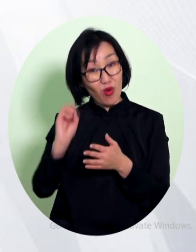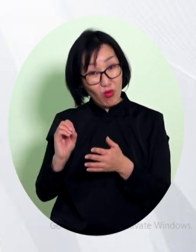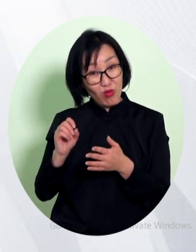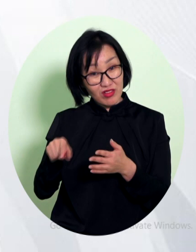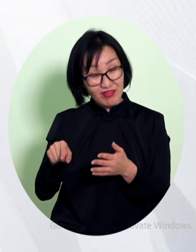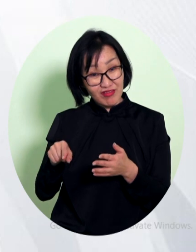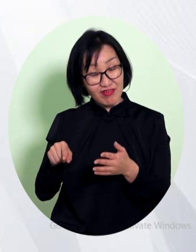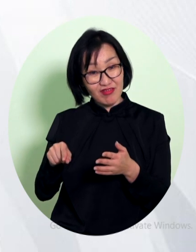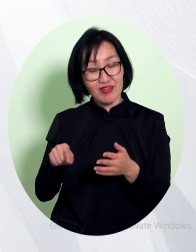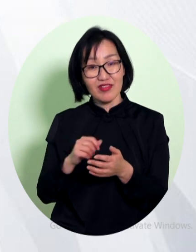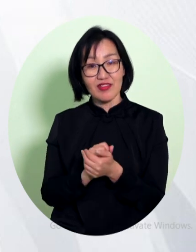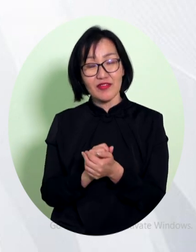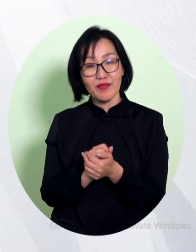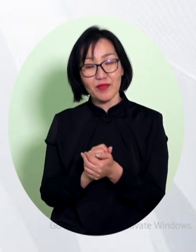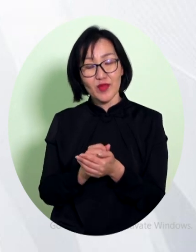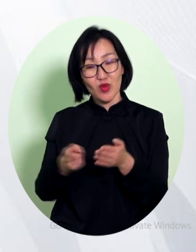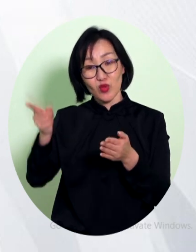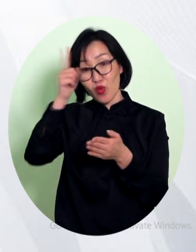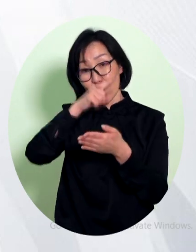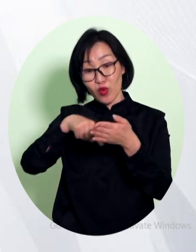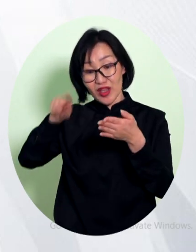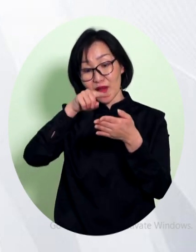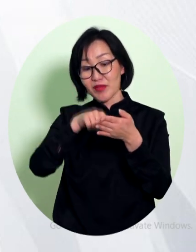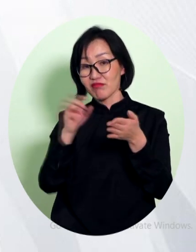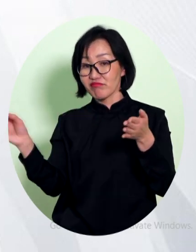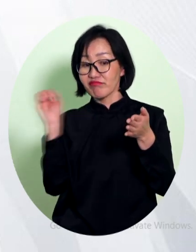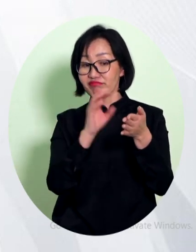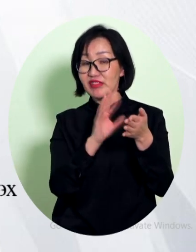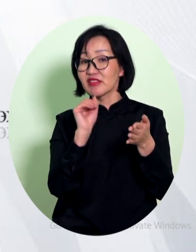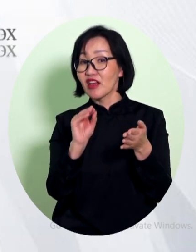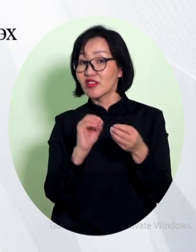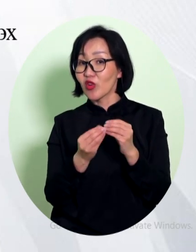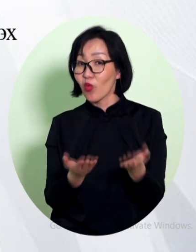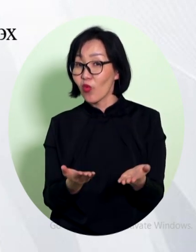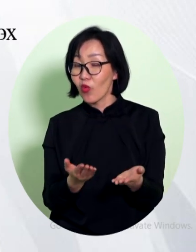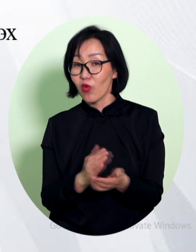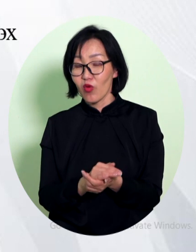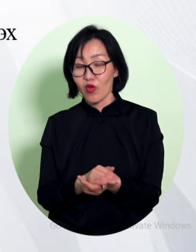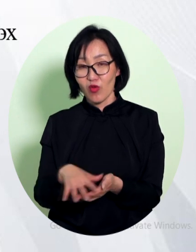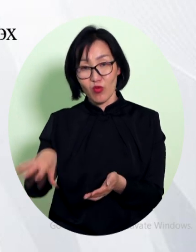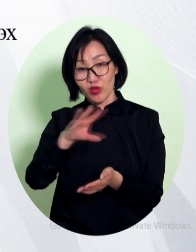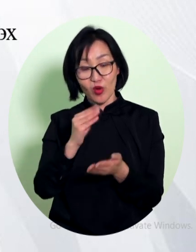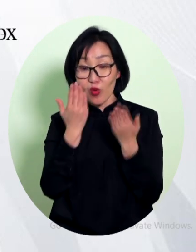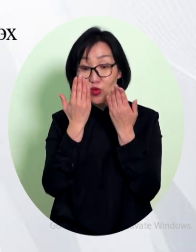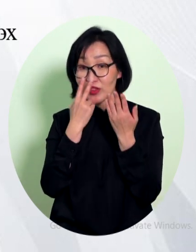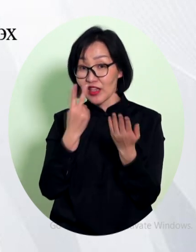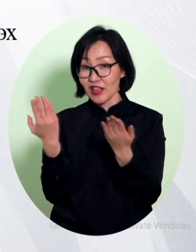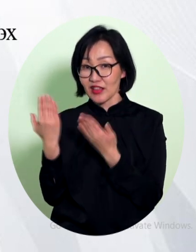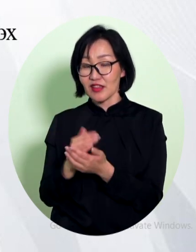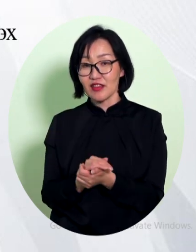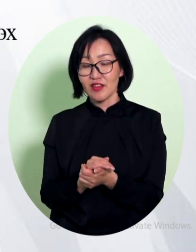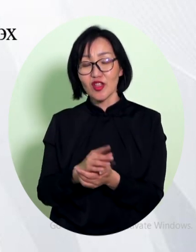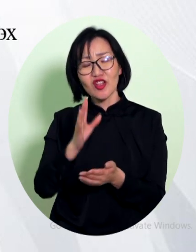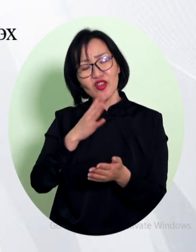байна. Тэгвэл энийг одоо дугуй диаграм дээр яаж үзүүлэх вэ? Дээр уншээ. Дугуй диаграм дээр